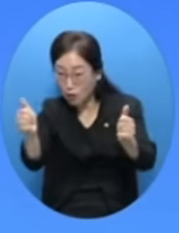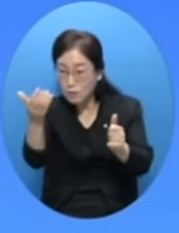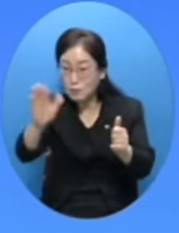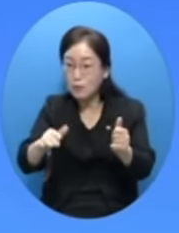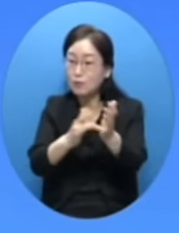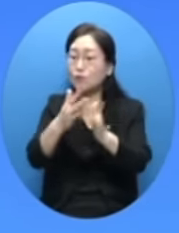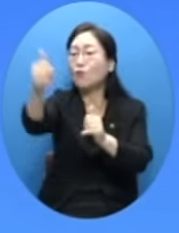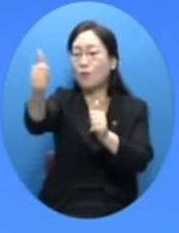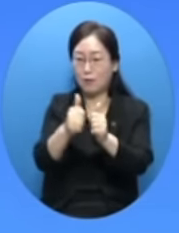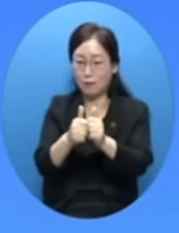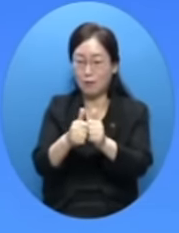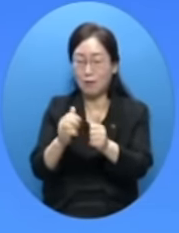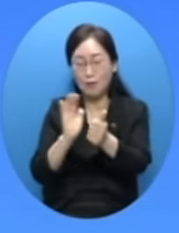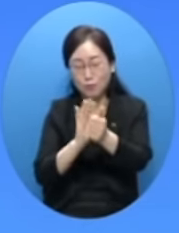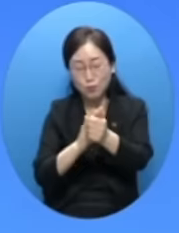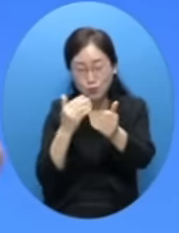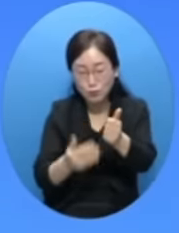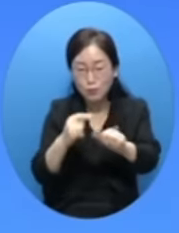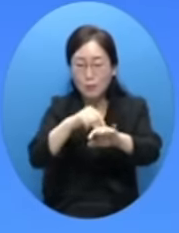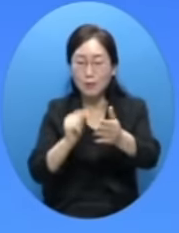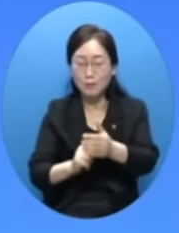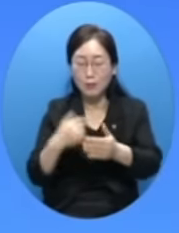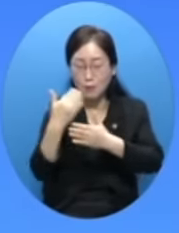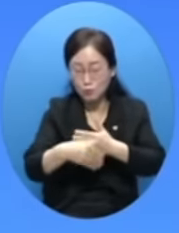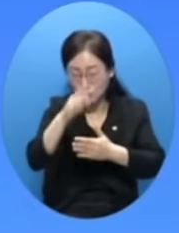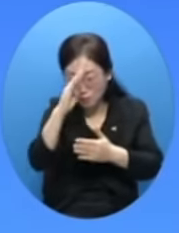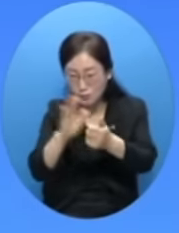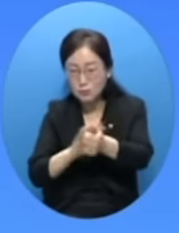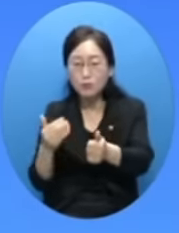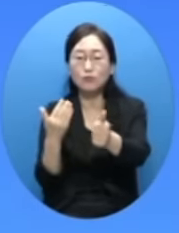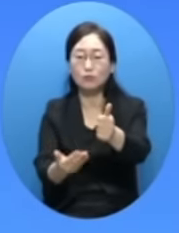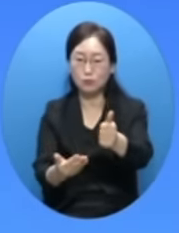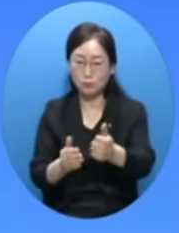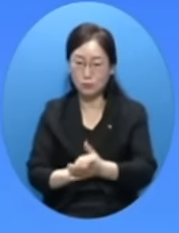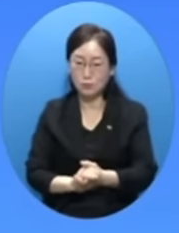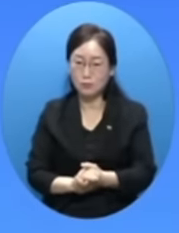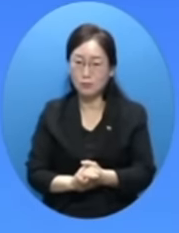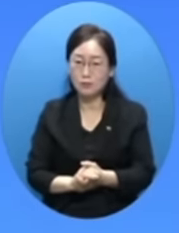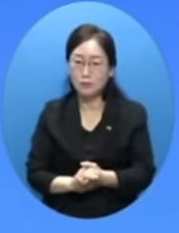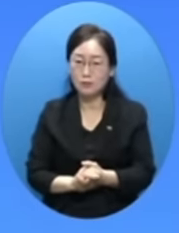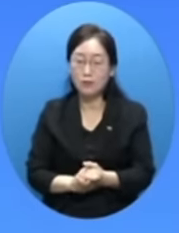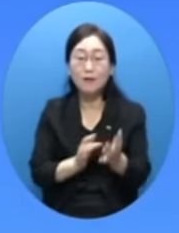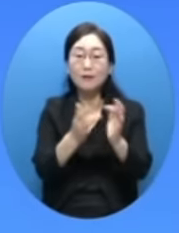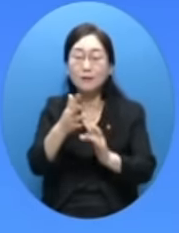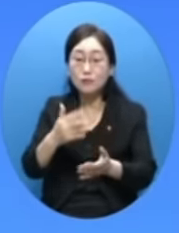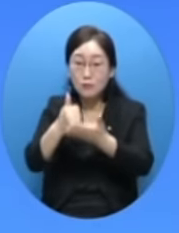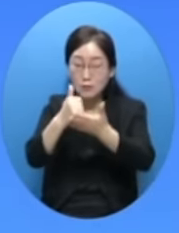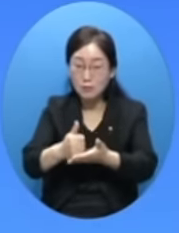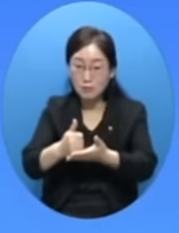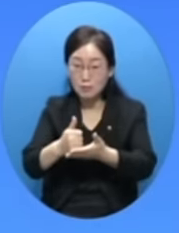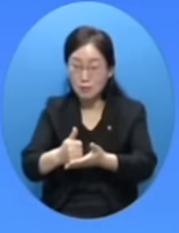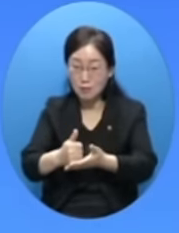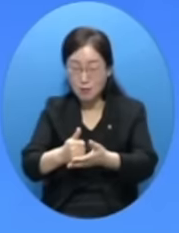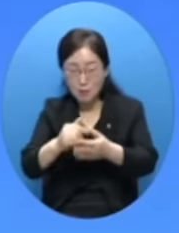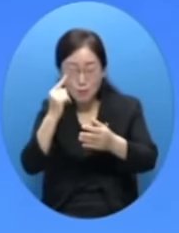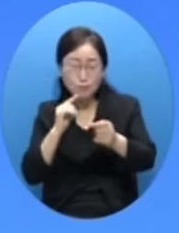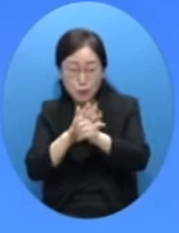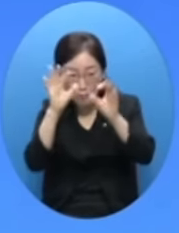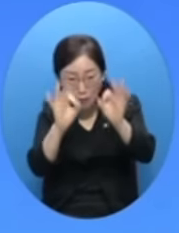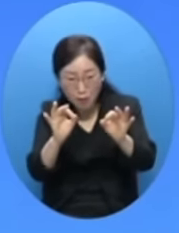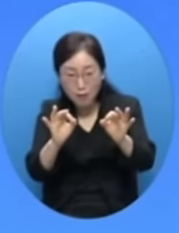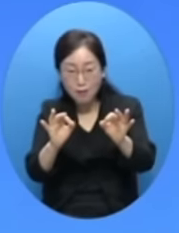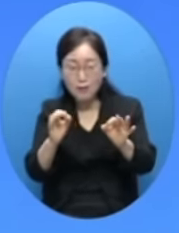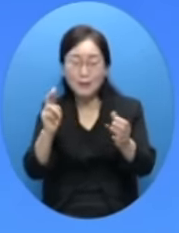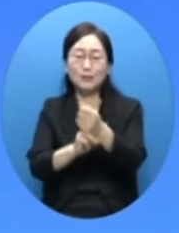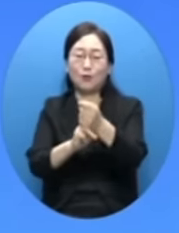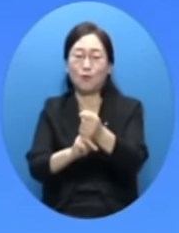우리를 붙들어 주시고 우리의 마음의 병, 육신의 병을 치료해 주시는 것입니다. 예수님이 보시면, 불쌍히 보시면 기적이